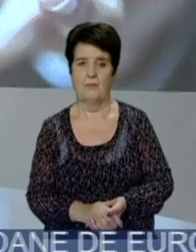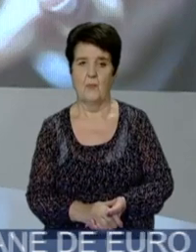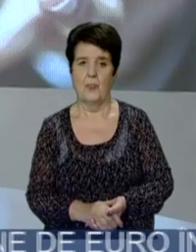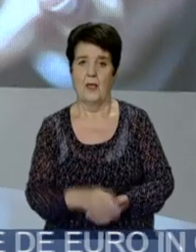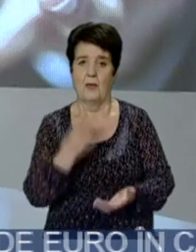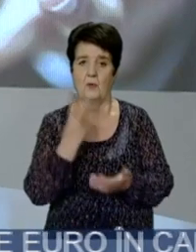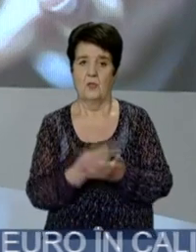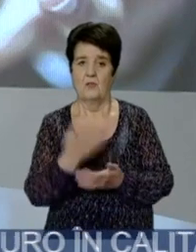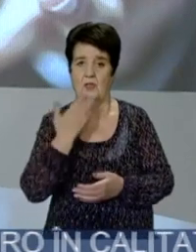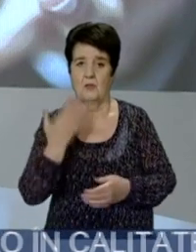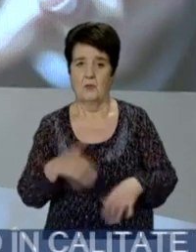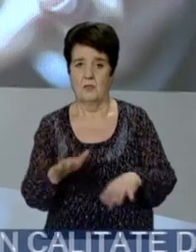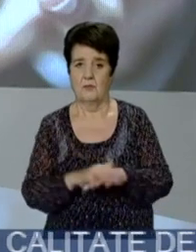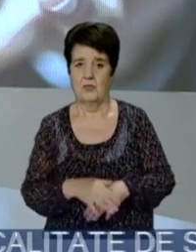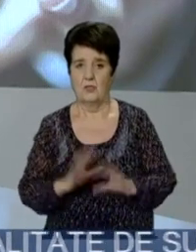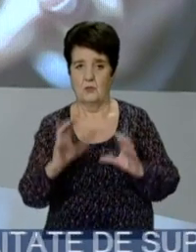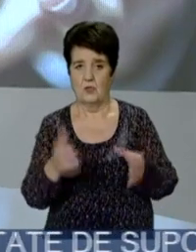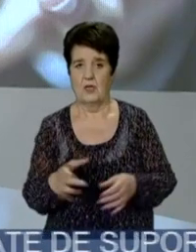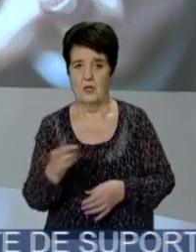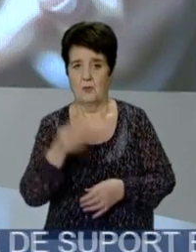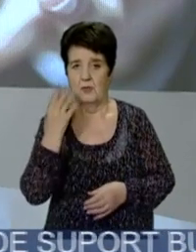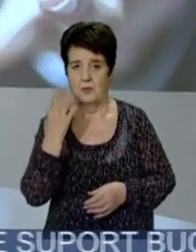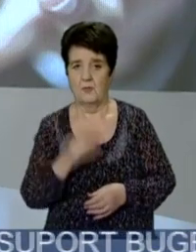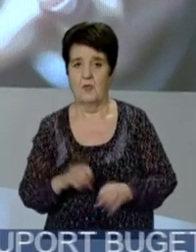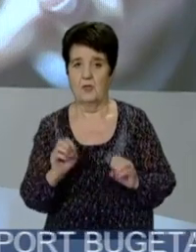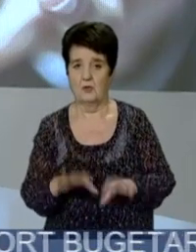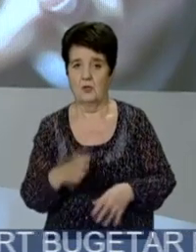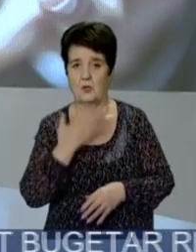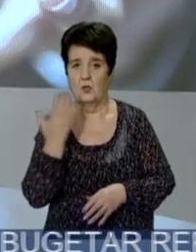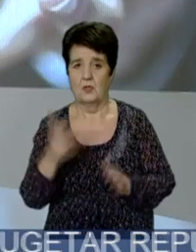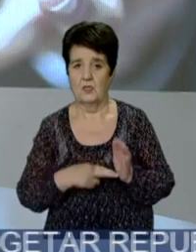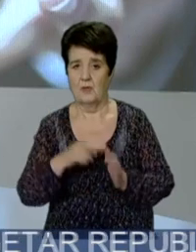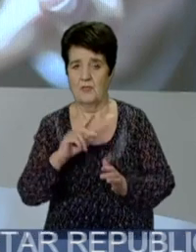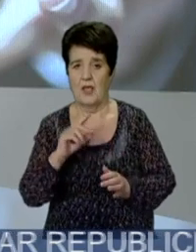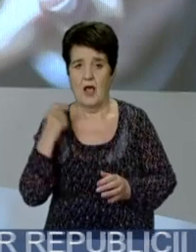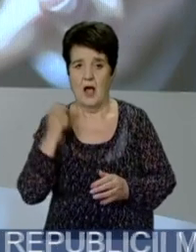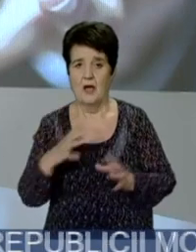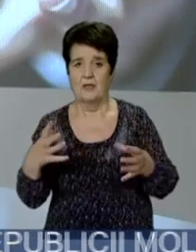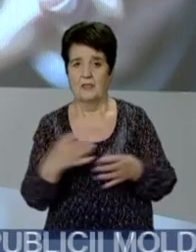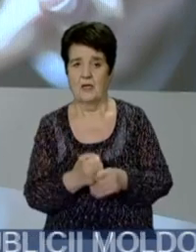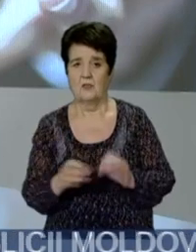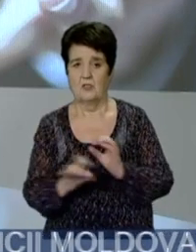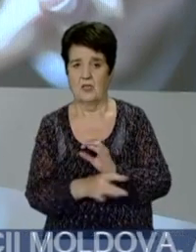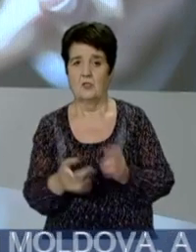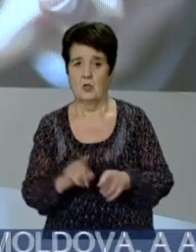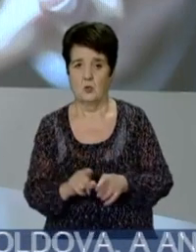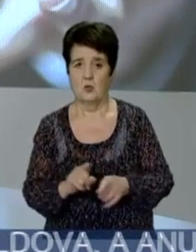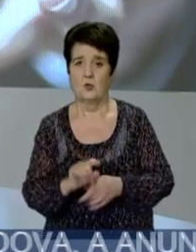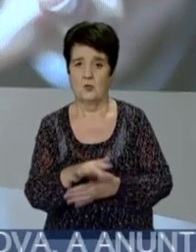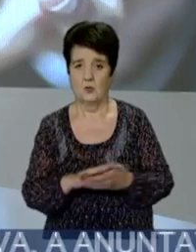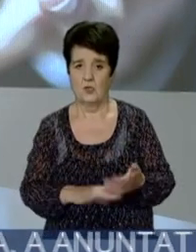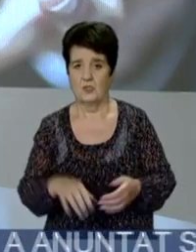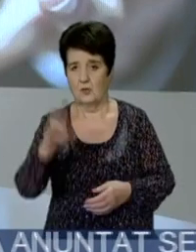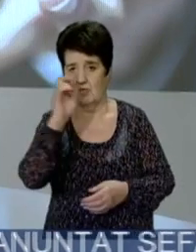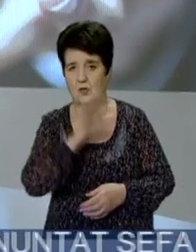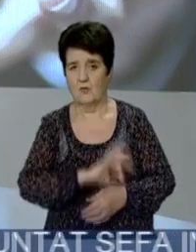potrivit unui raport al băncii Mondiale Republica Moldova a reușit în ultimii șapte ani să reducă sărăcia totuși rămâne în continuare o